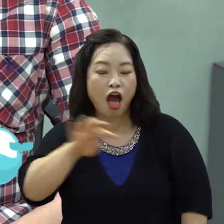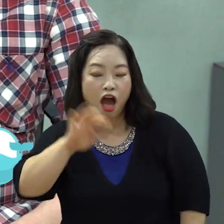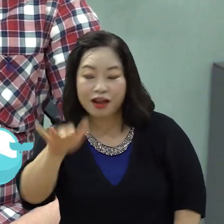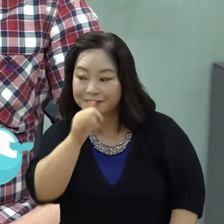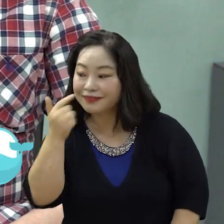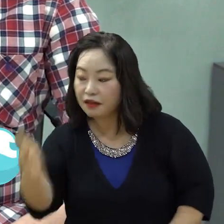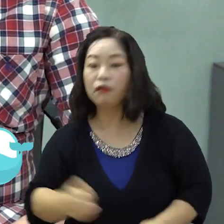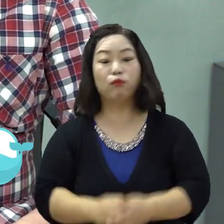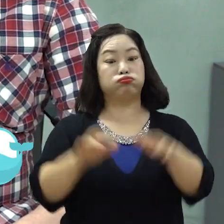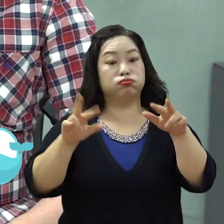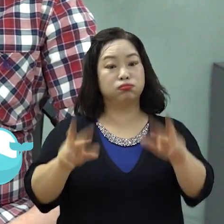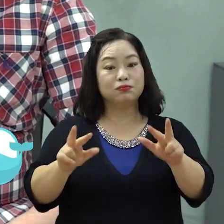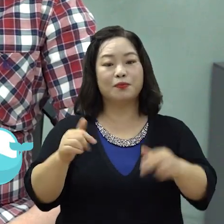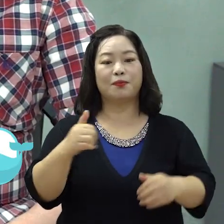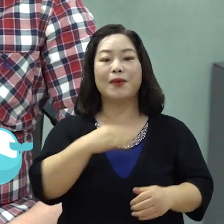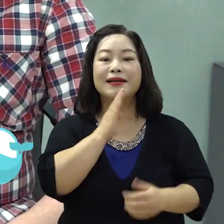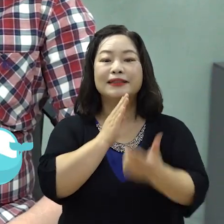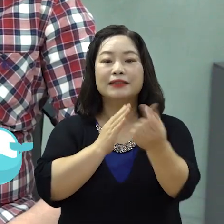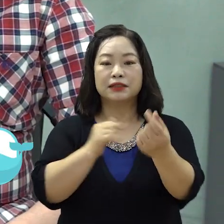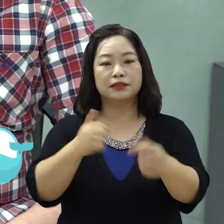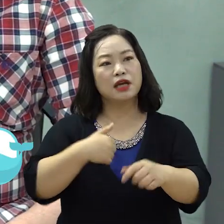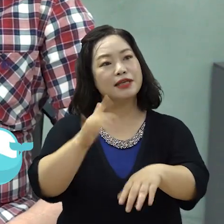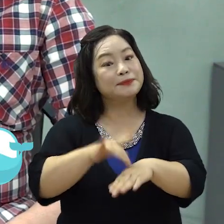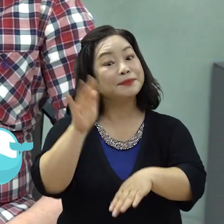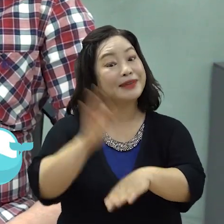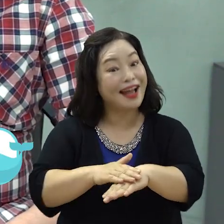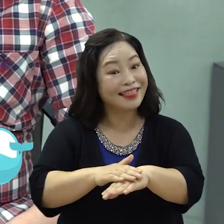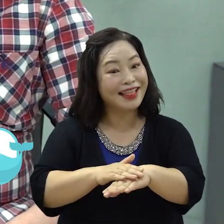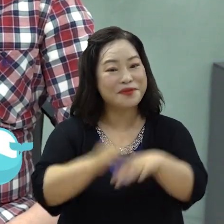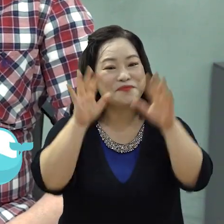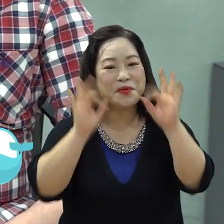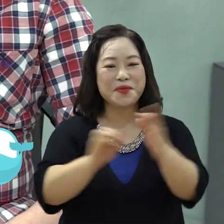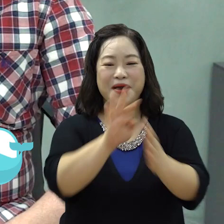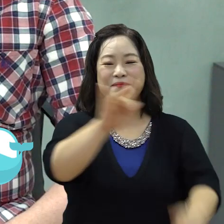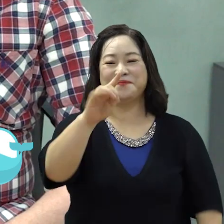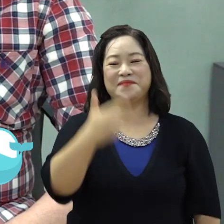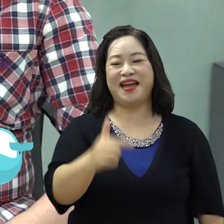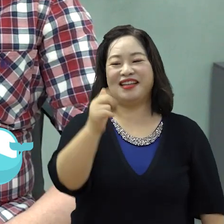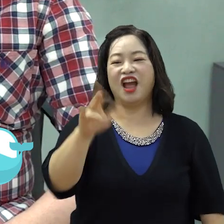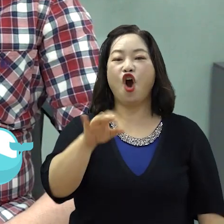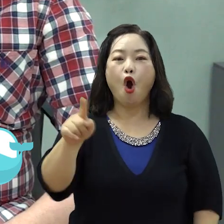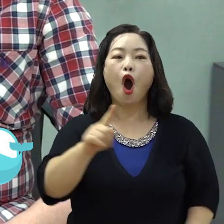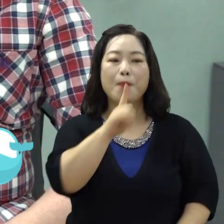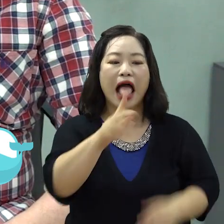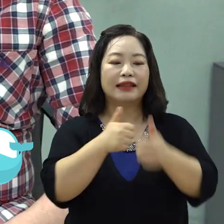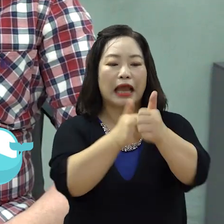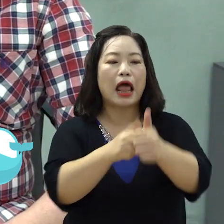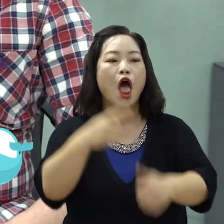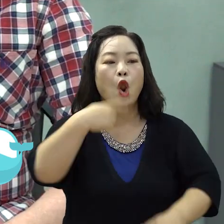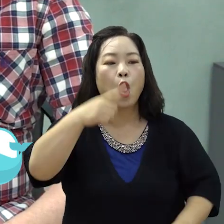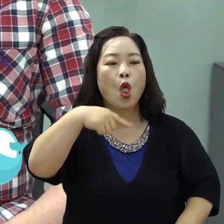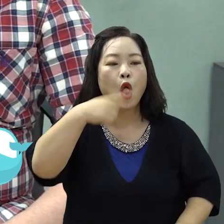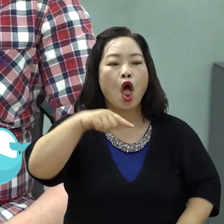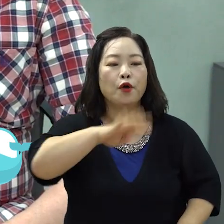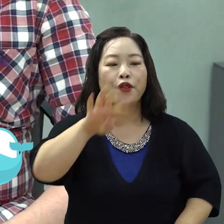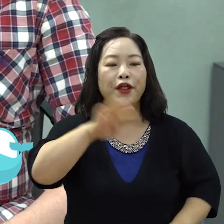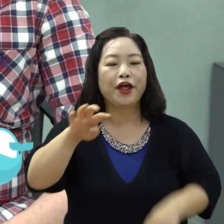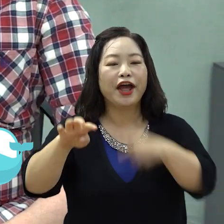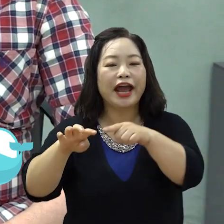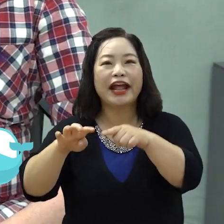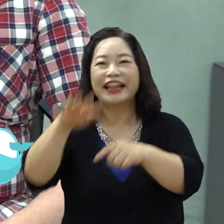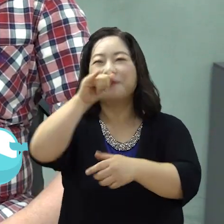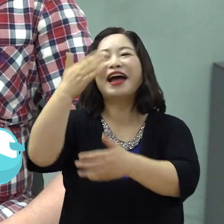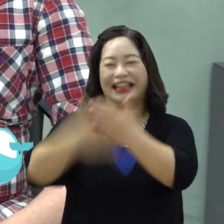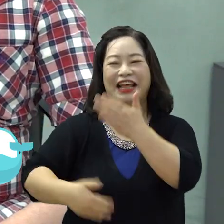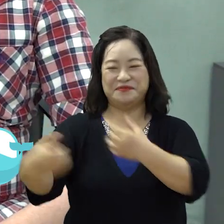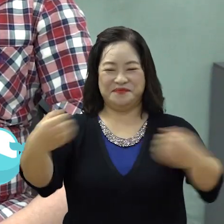줄었긴 한데 지금도 제 습관 중에 반영어 잔재가 아직 남아있는 게